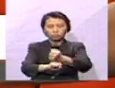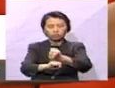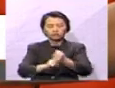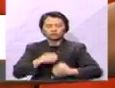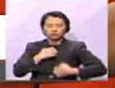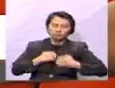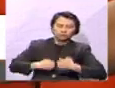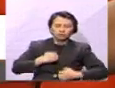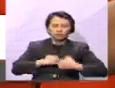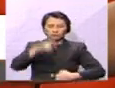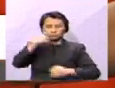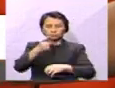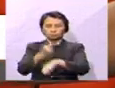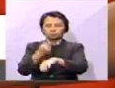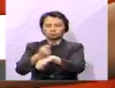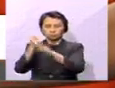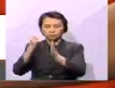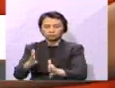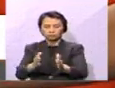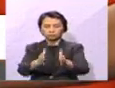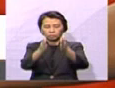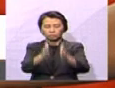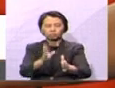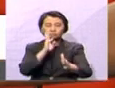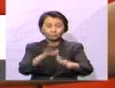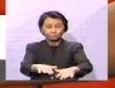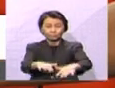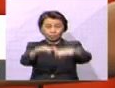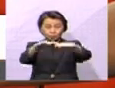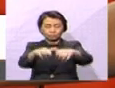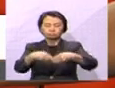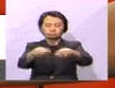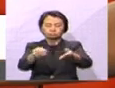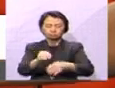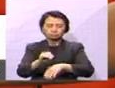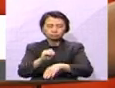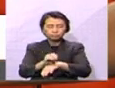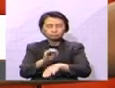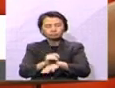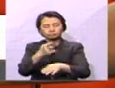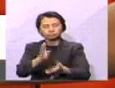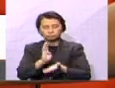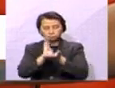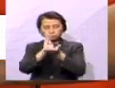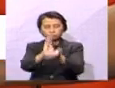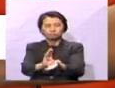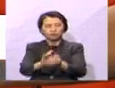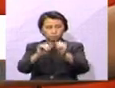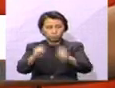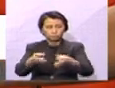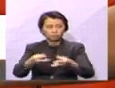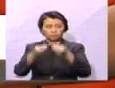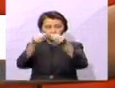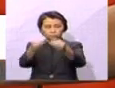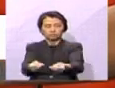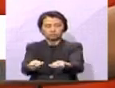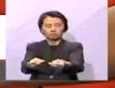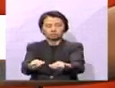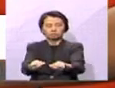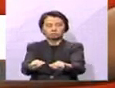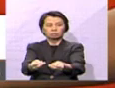manereim Ada petugas dan mangsa bencana dan bantuan ini juga boleh diberikan